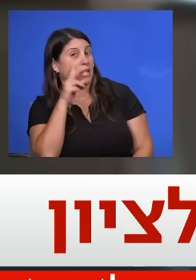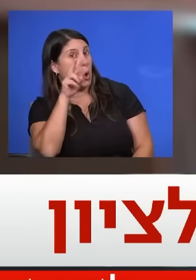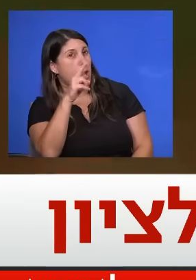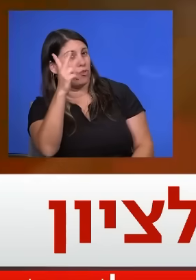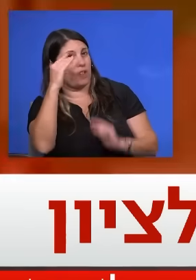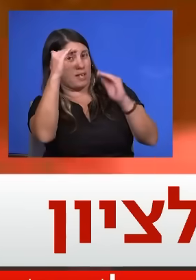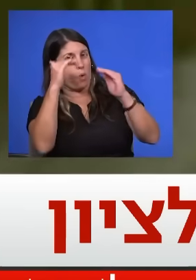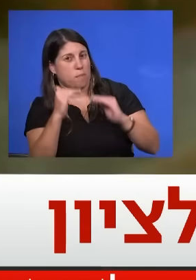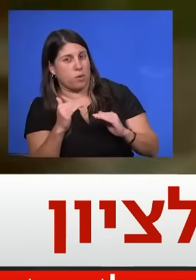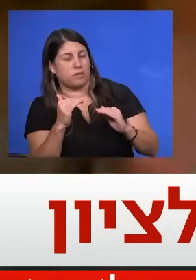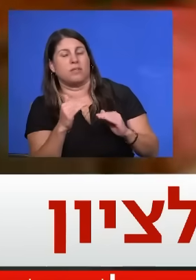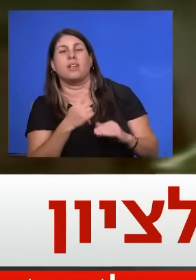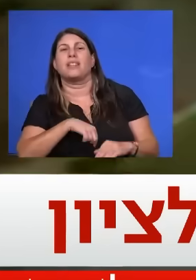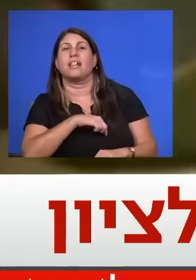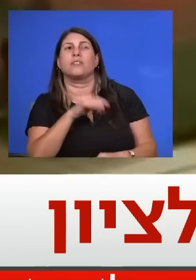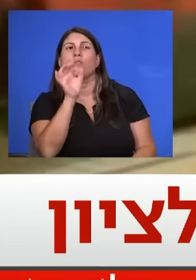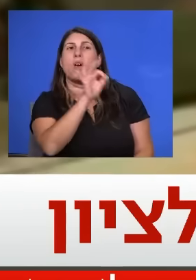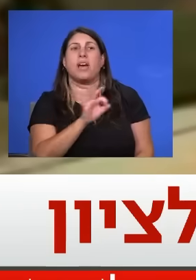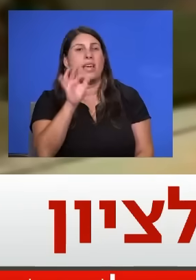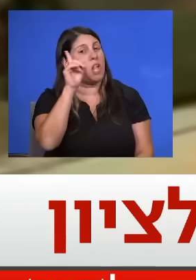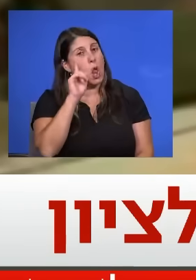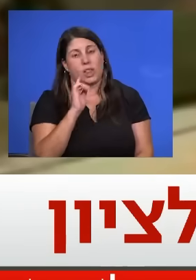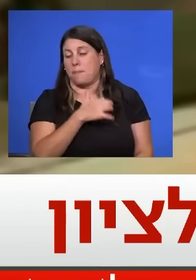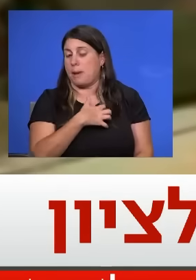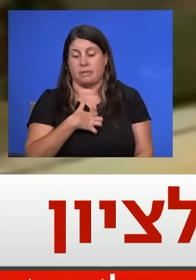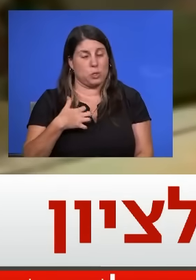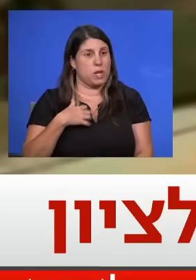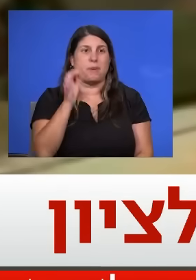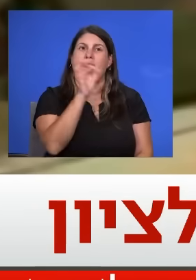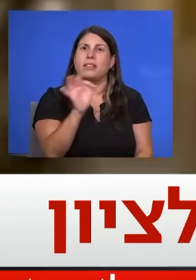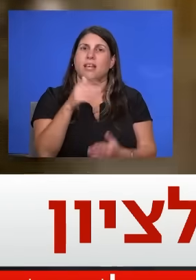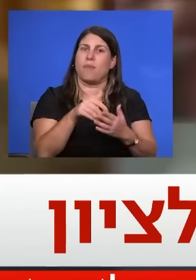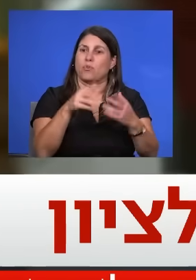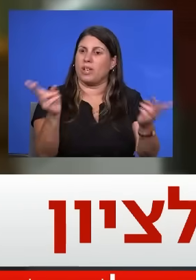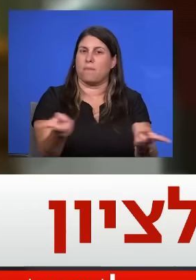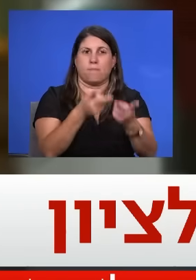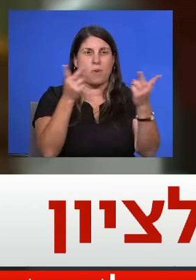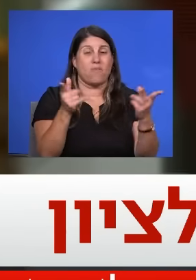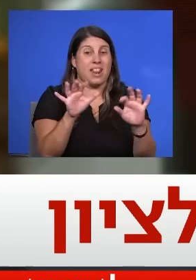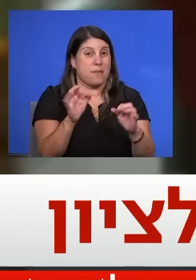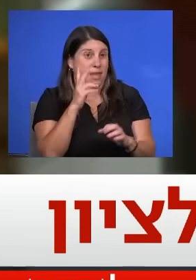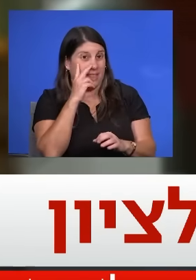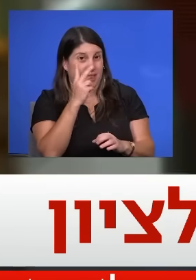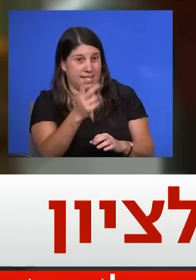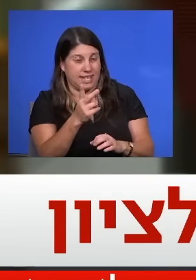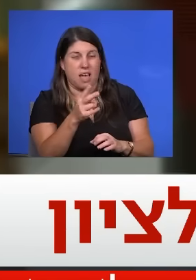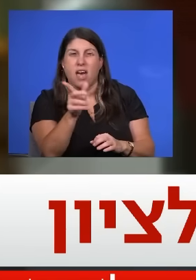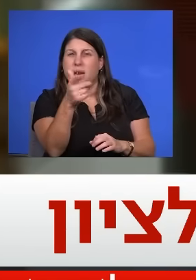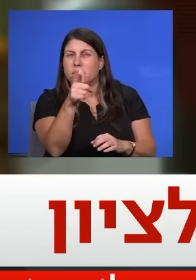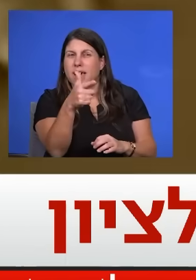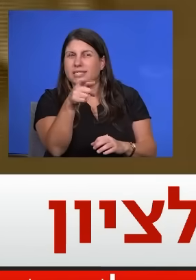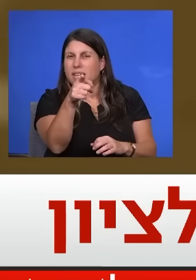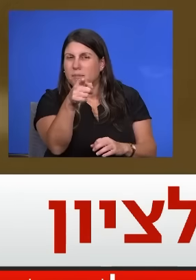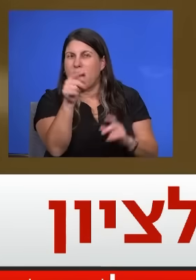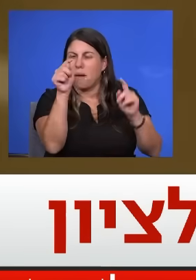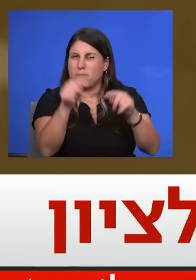אנחנו עדיין לא יודעים על פצועים, הם עדיין ממשיכים בסריקות, אבל אם תראי כאן, הנה שי, כאן את המצלמה, כאן אנחנו רואים